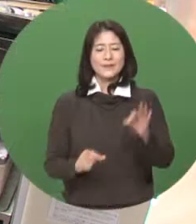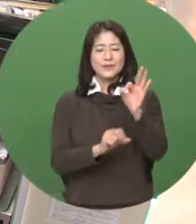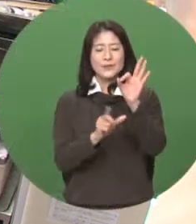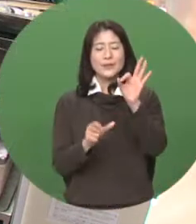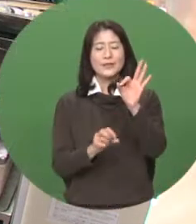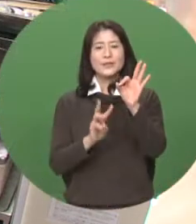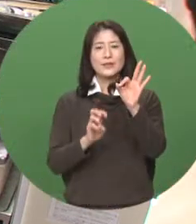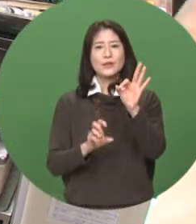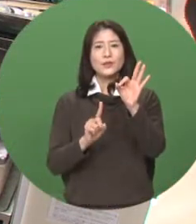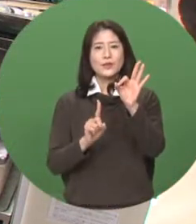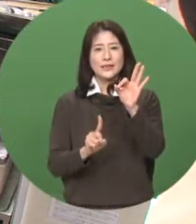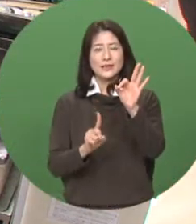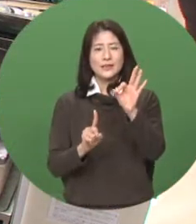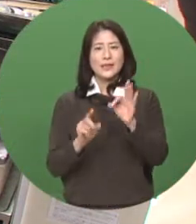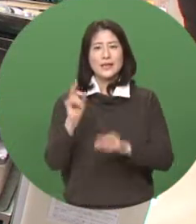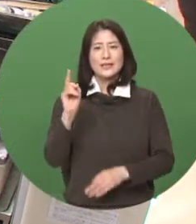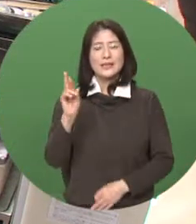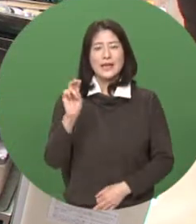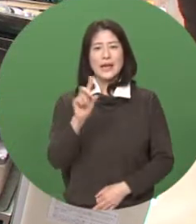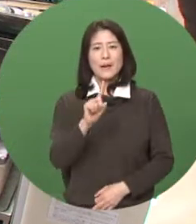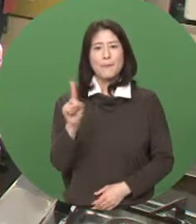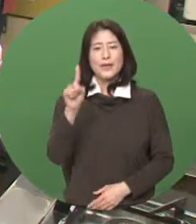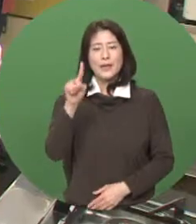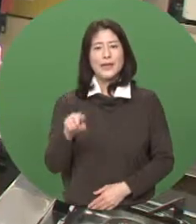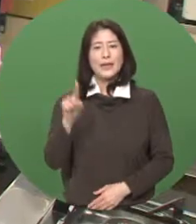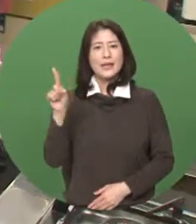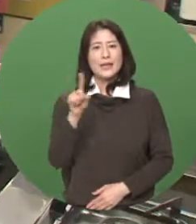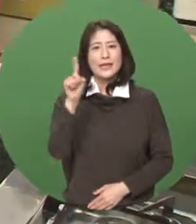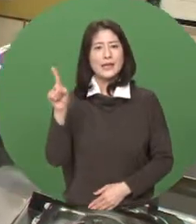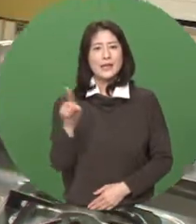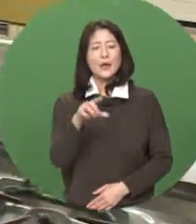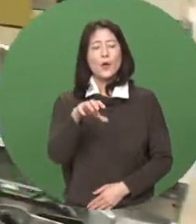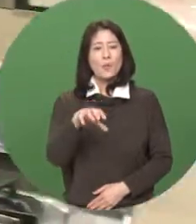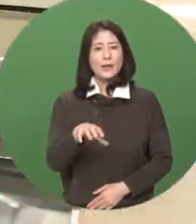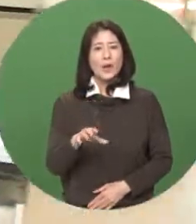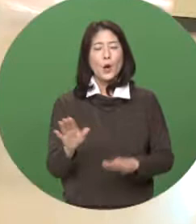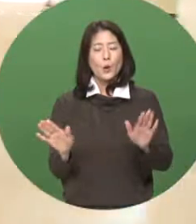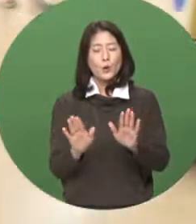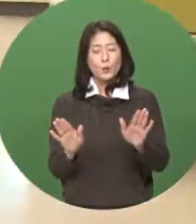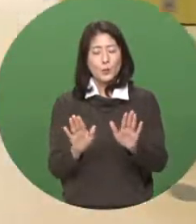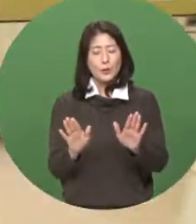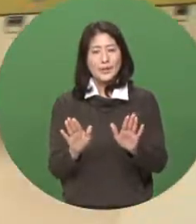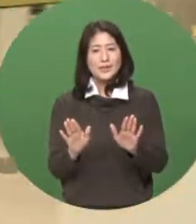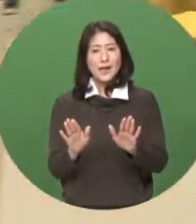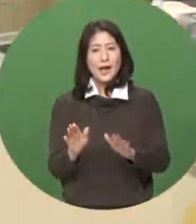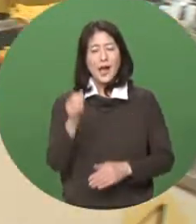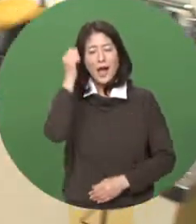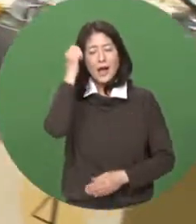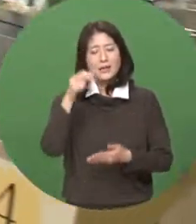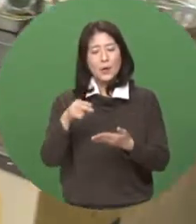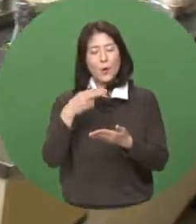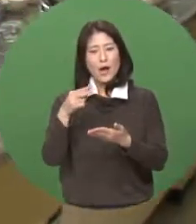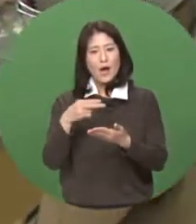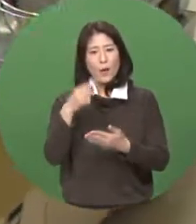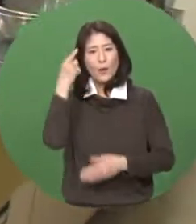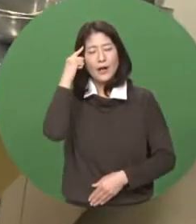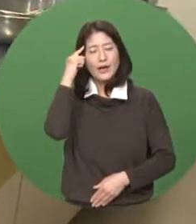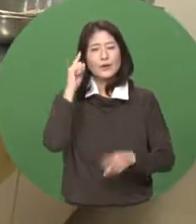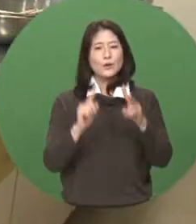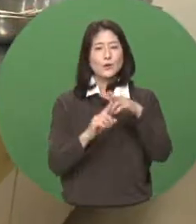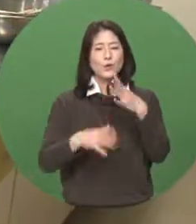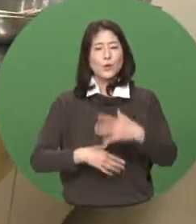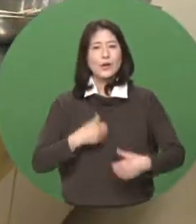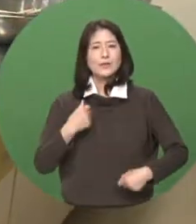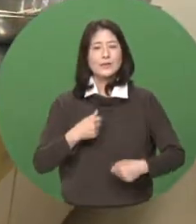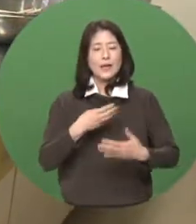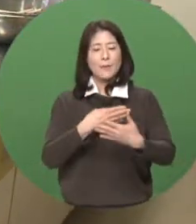10月31日セラビー生駒で子どもたちが考えた朝ごはんメニューを考案する小学生メニ